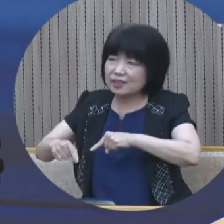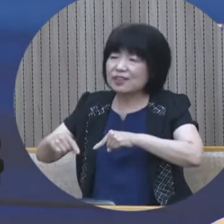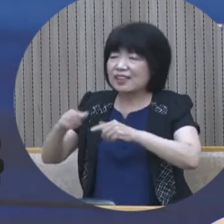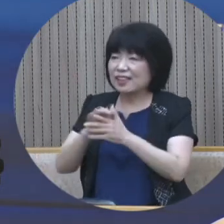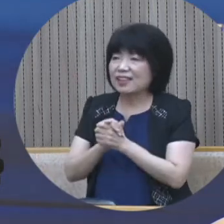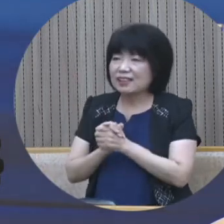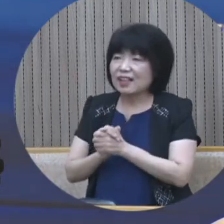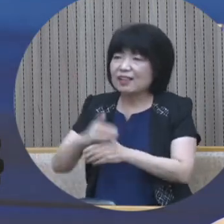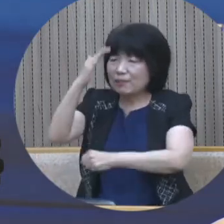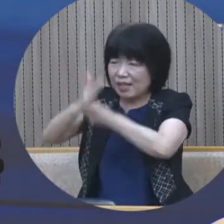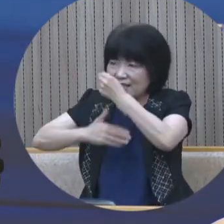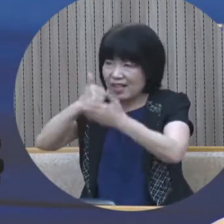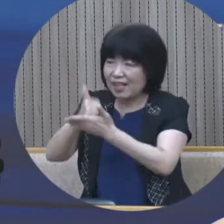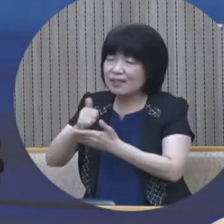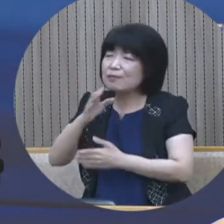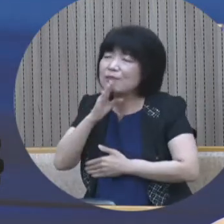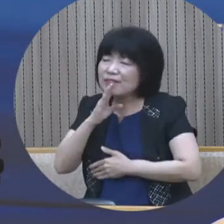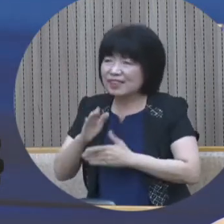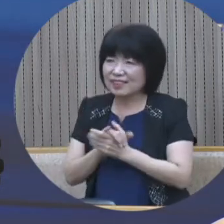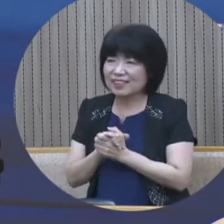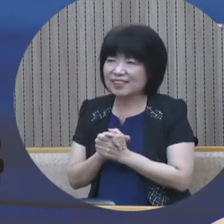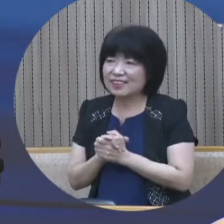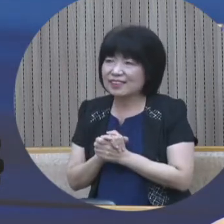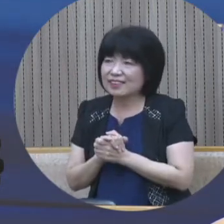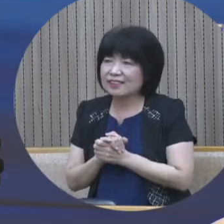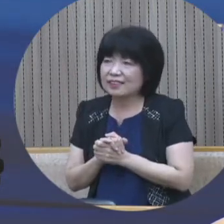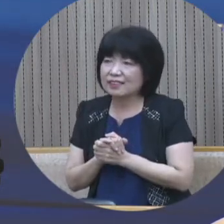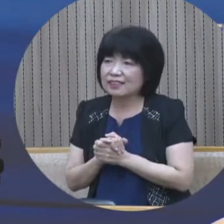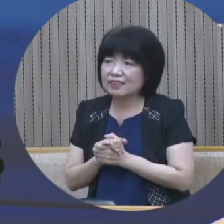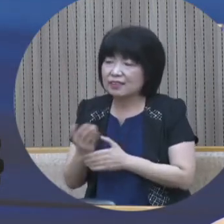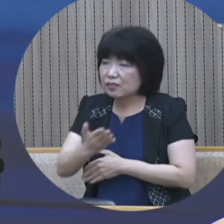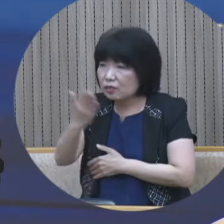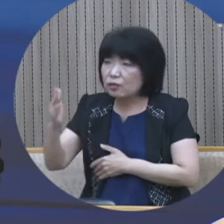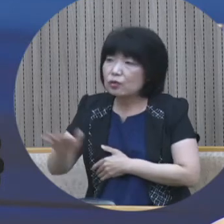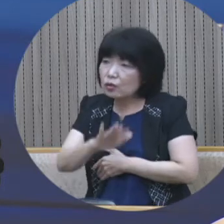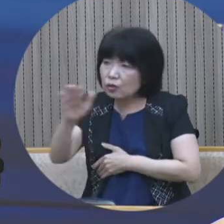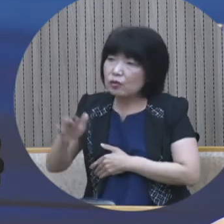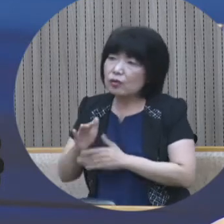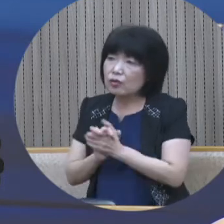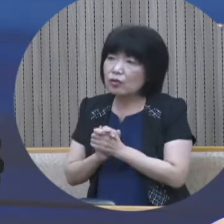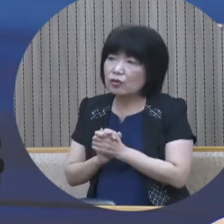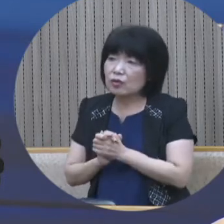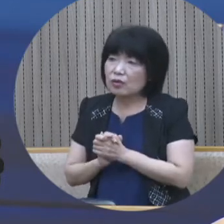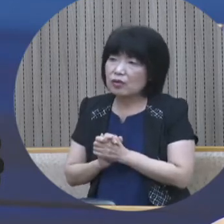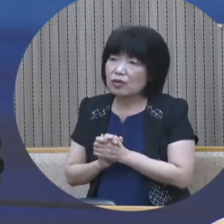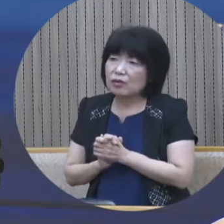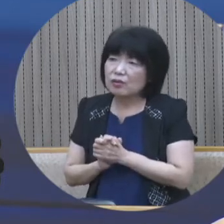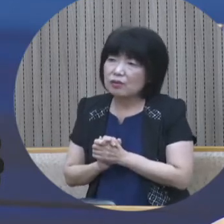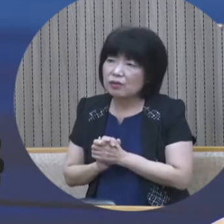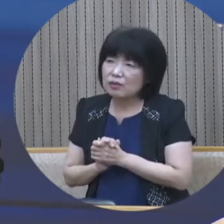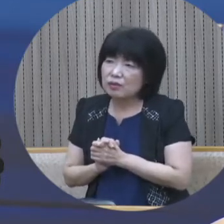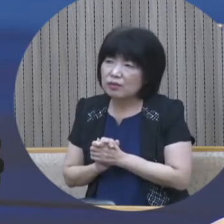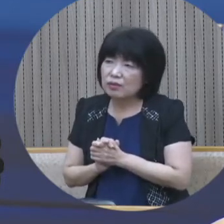다스리시는 그 하나님이신데, 여러분, 우리가 없고 힘들지 하나님의 창고는